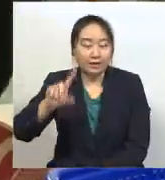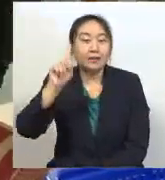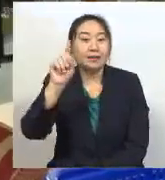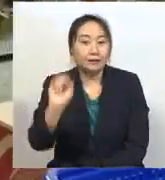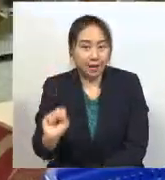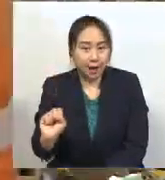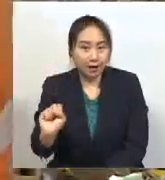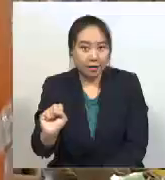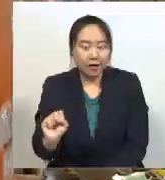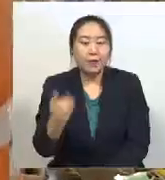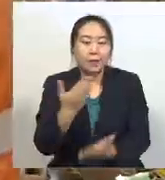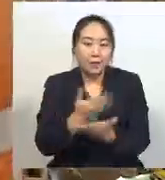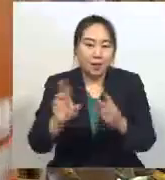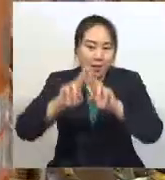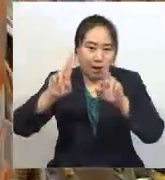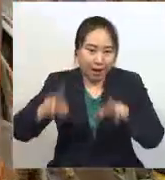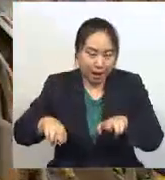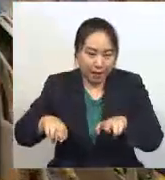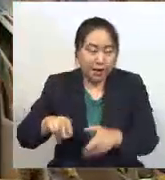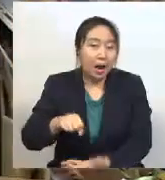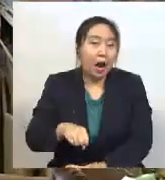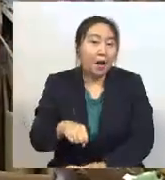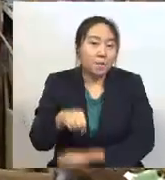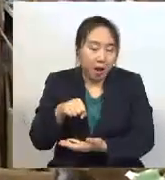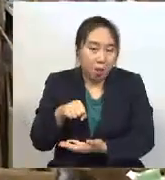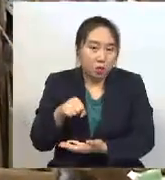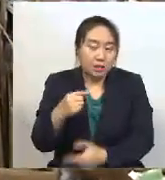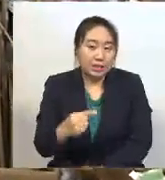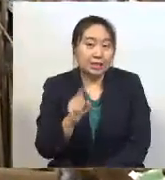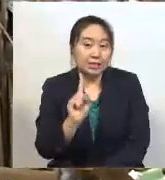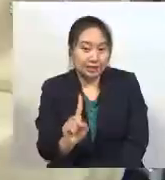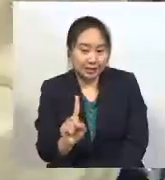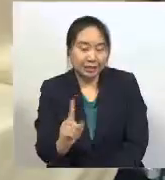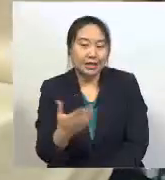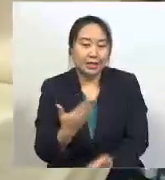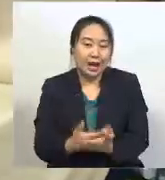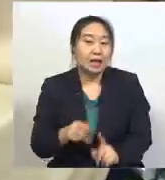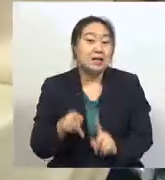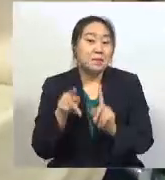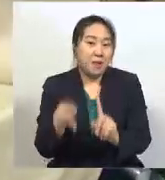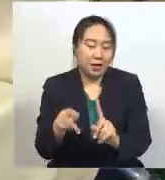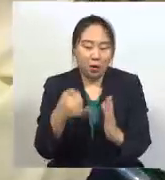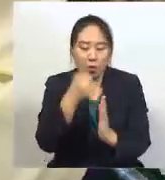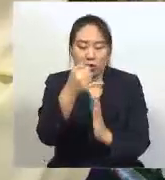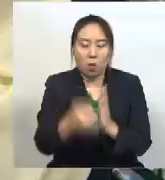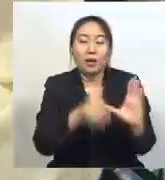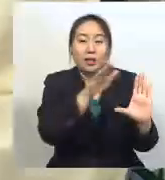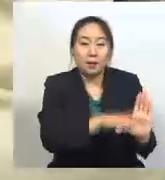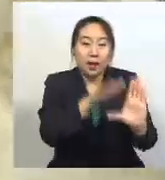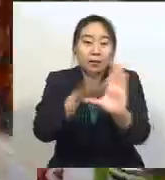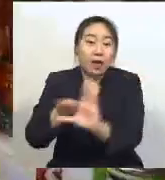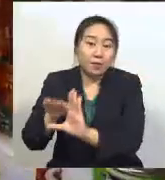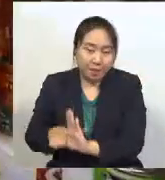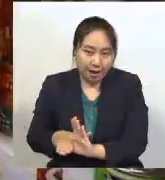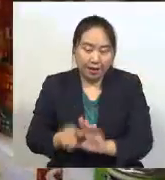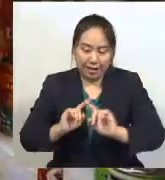9,600,100 บาทแบ่งเป็นร้านค้าที่ได้สิทธิ์จากกระเป๋า G-Wallet 1ใช้จ่าย 1,000 บาทในจังหวัดที่เลือกลงทะเบียนยก